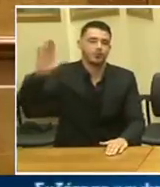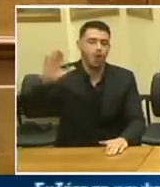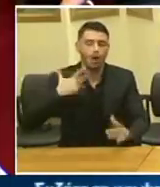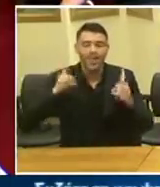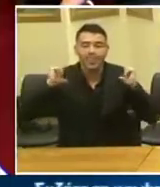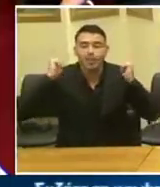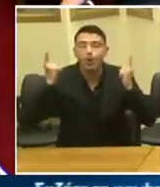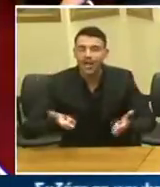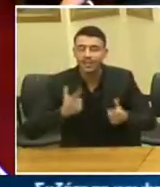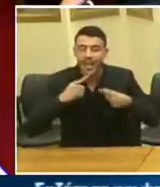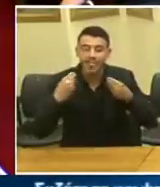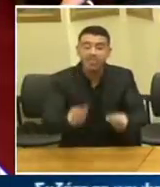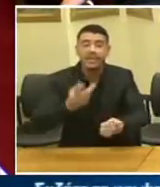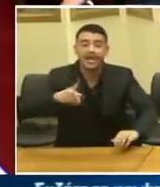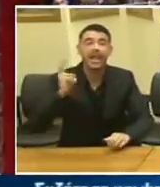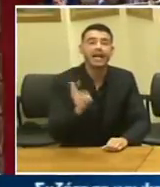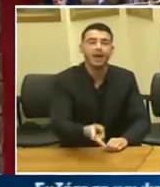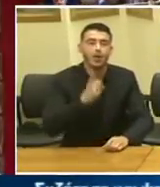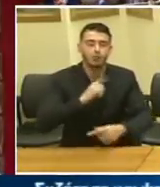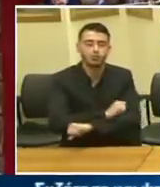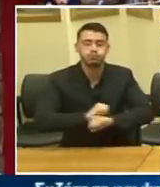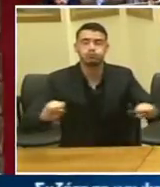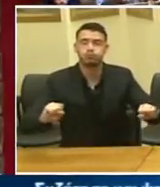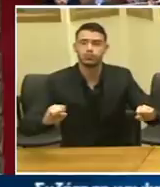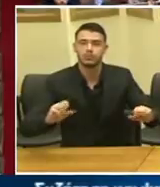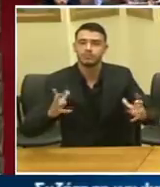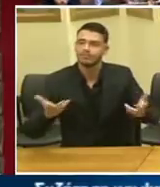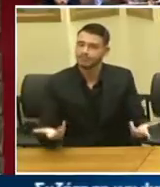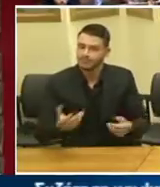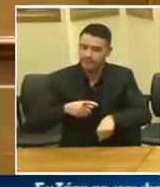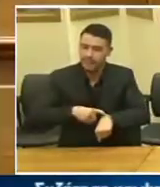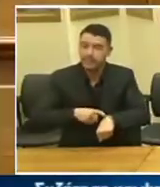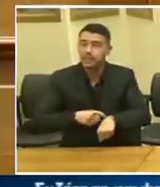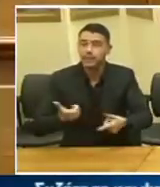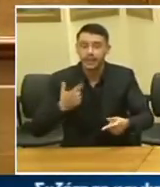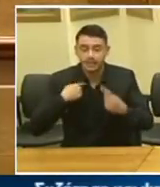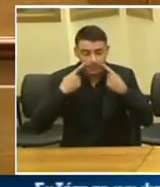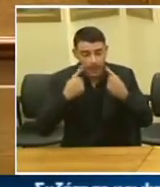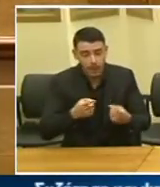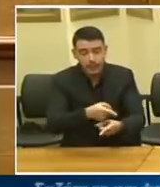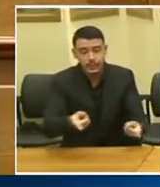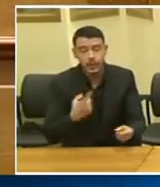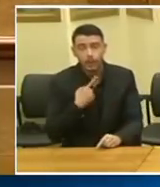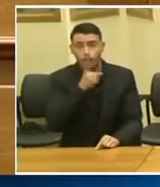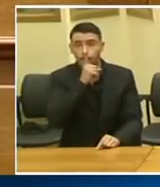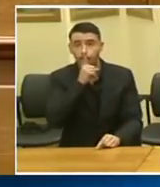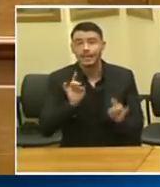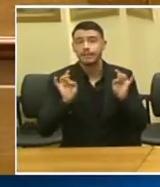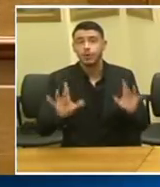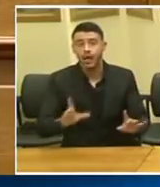κακό όταν υιοθετείτε την ατζέντα του. Κάνατε αυτό το ιστορικό λάθος και επί της δικής σας